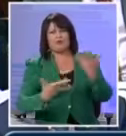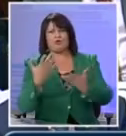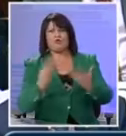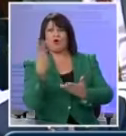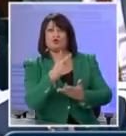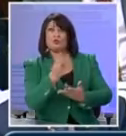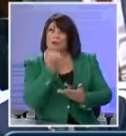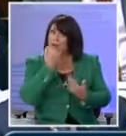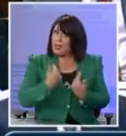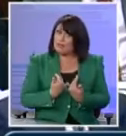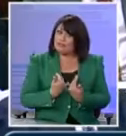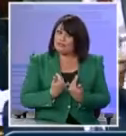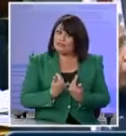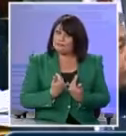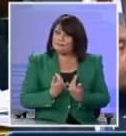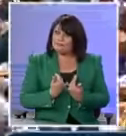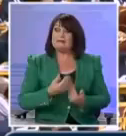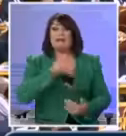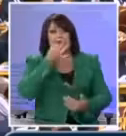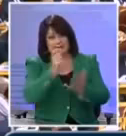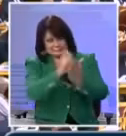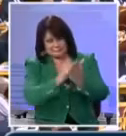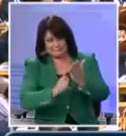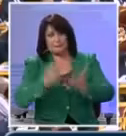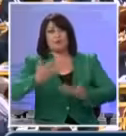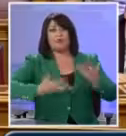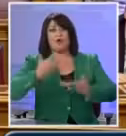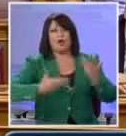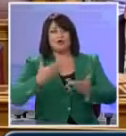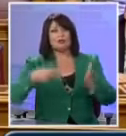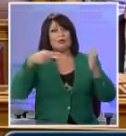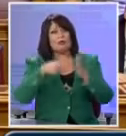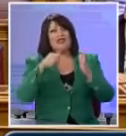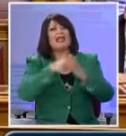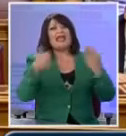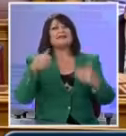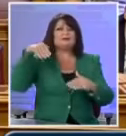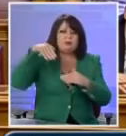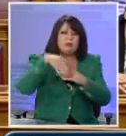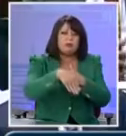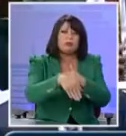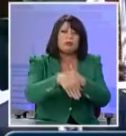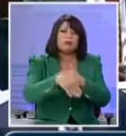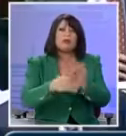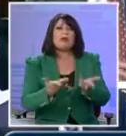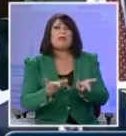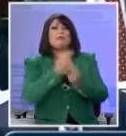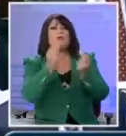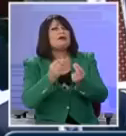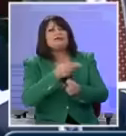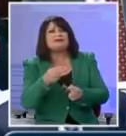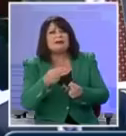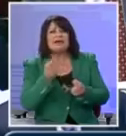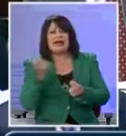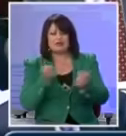λάθος κάνω και λέτε στο δικό σας προϋπολογισμό ότι και το 16 ύφεση άρα δεν είναι διαχειρίσιμο το χρέος